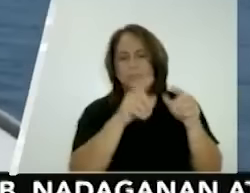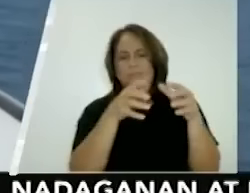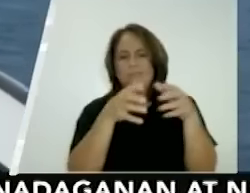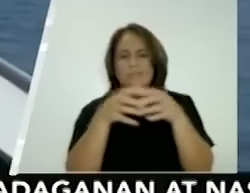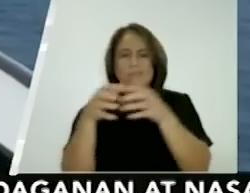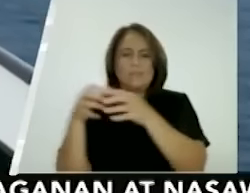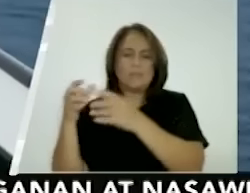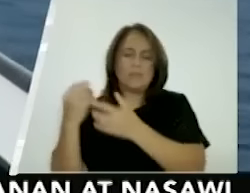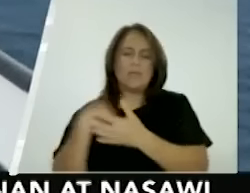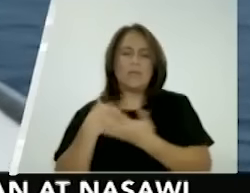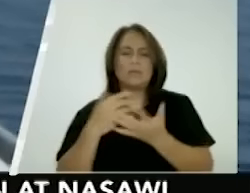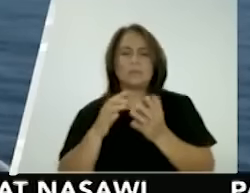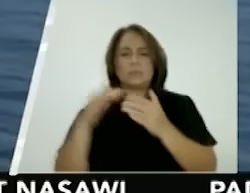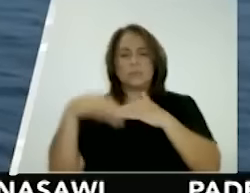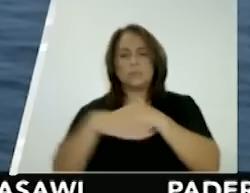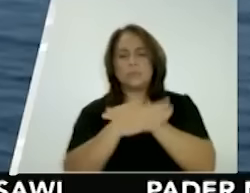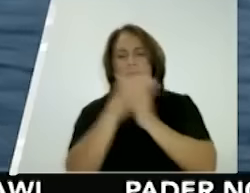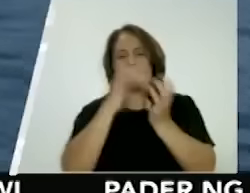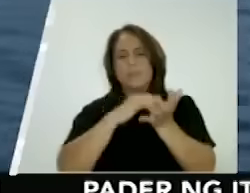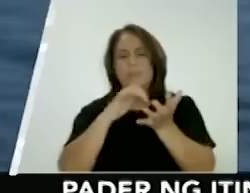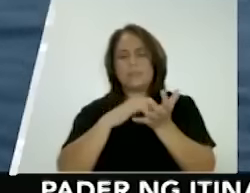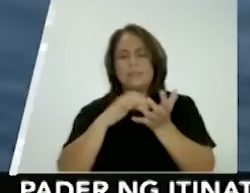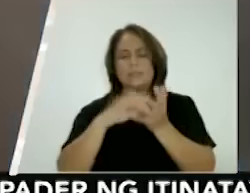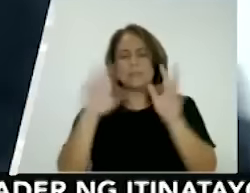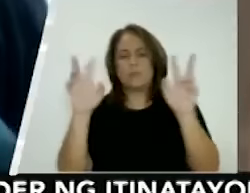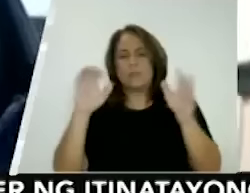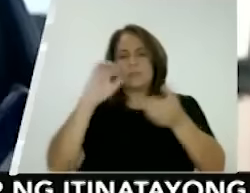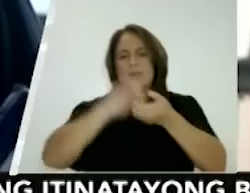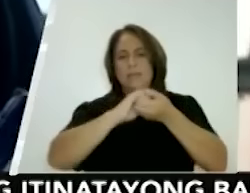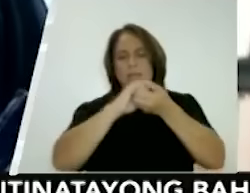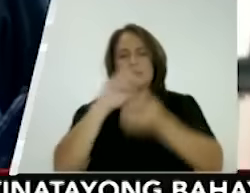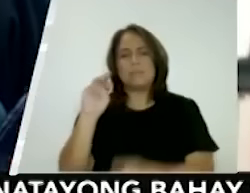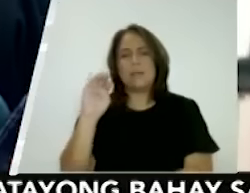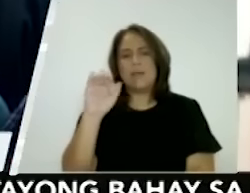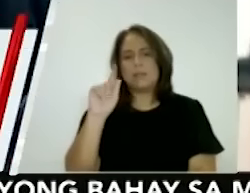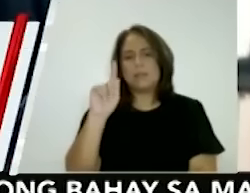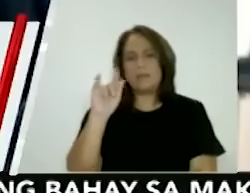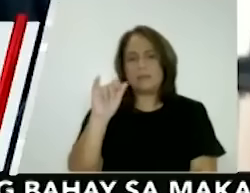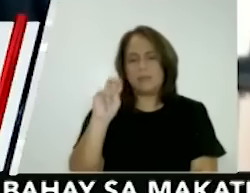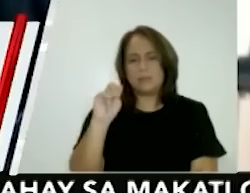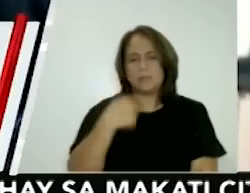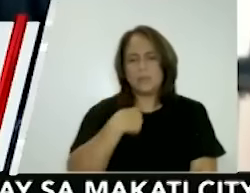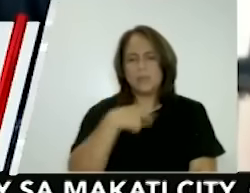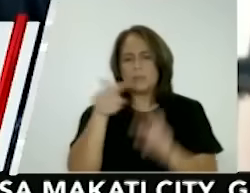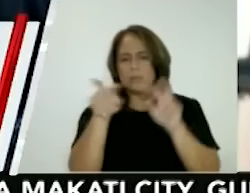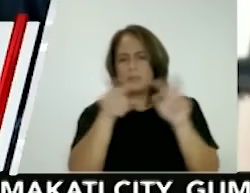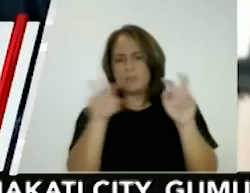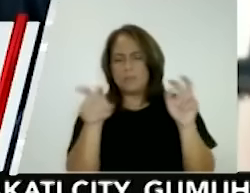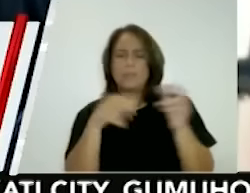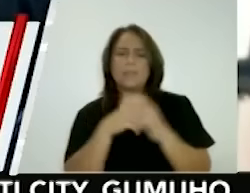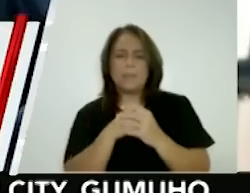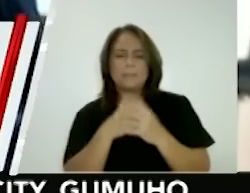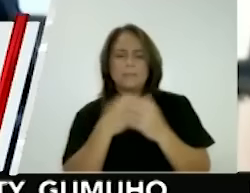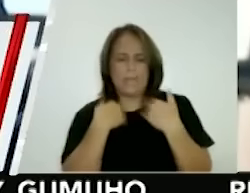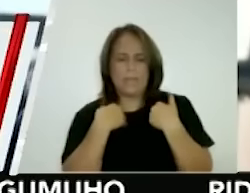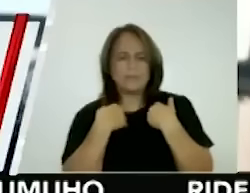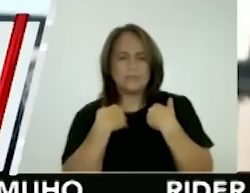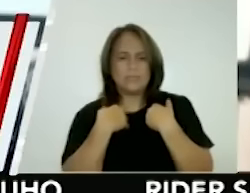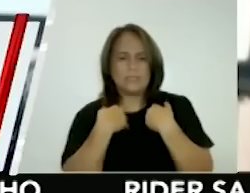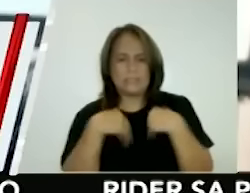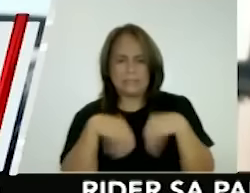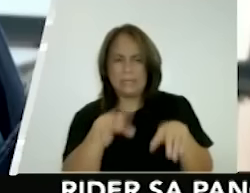ng balikatan dito yan sa West Philippine Sea. Since na monitor natin, may mga movement sila